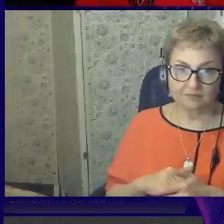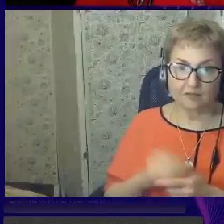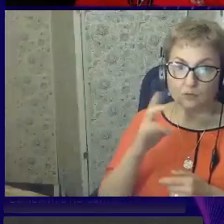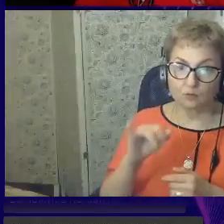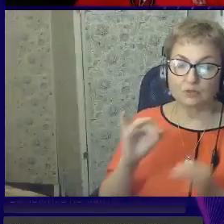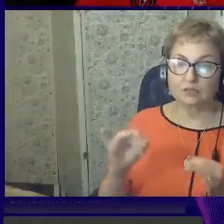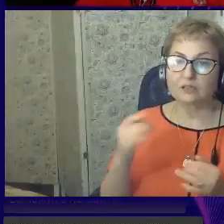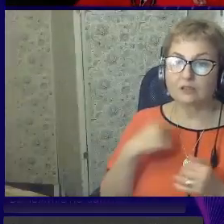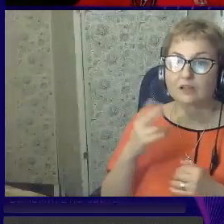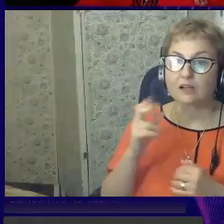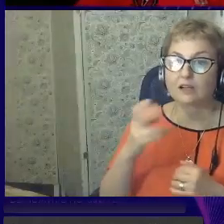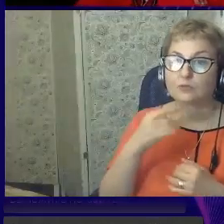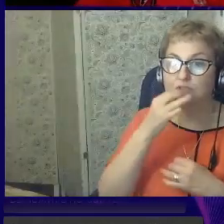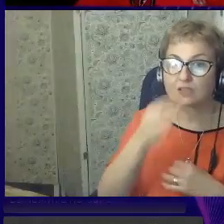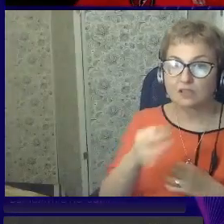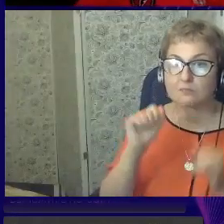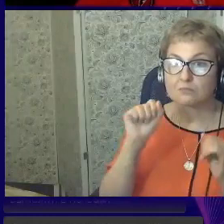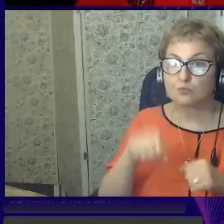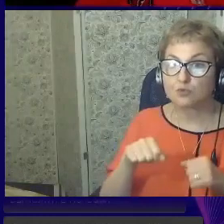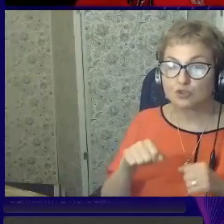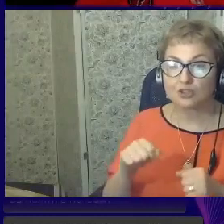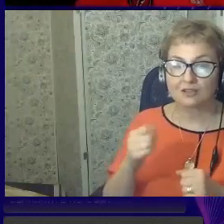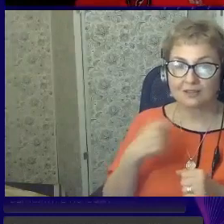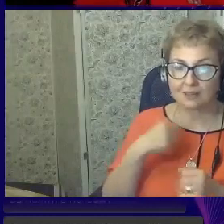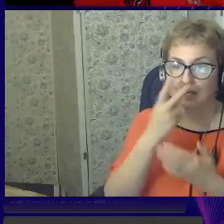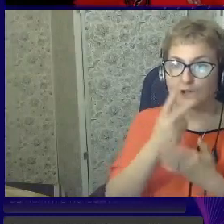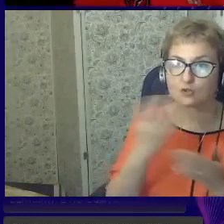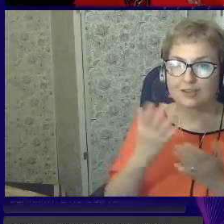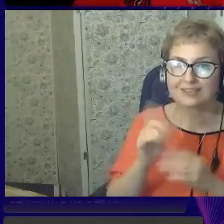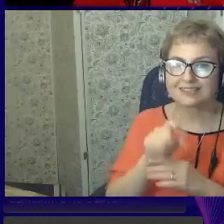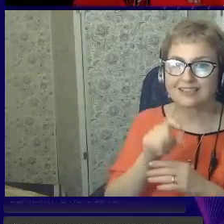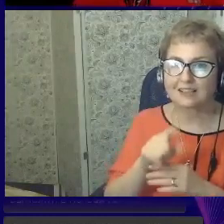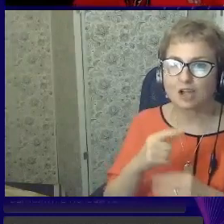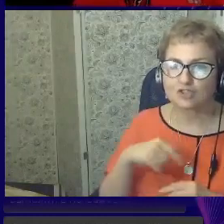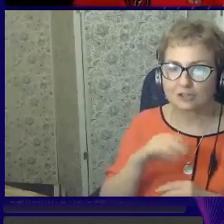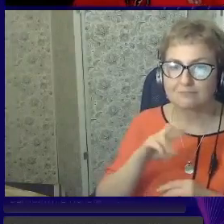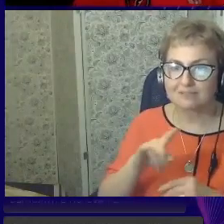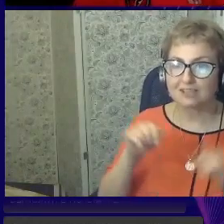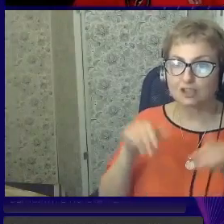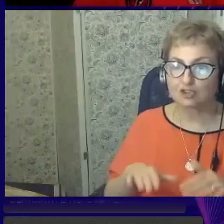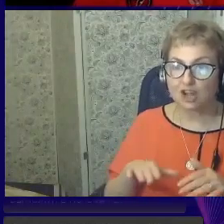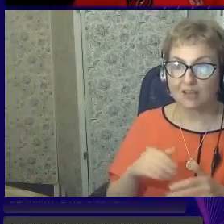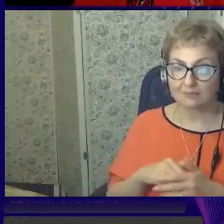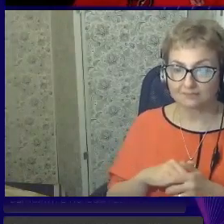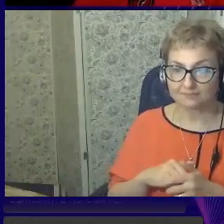Ну и, как я вам говорила, я покажу, какие задачки мы решаем